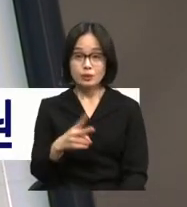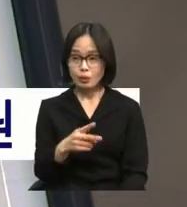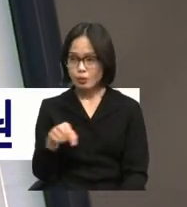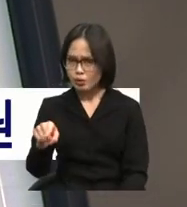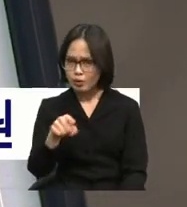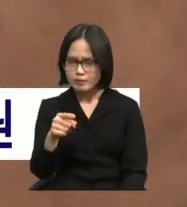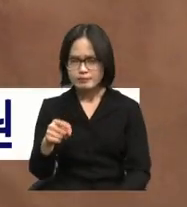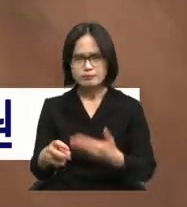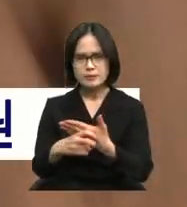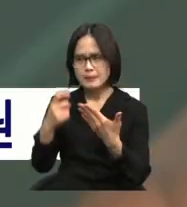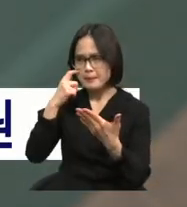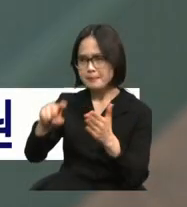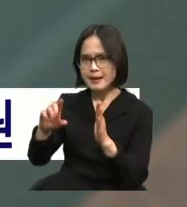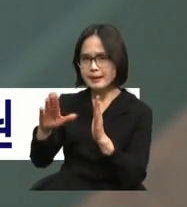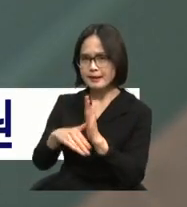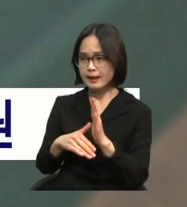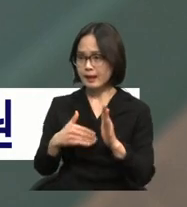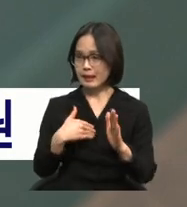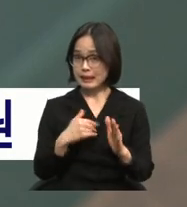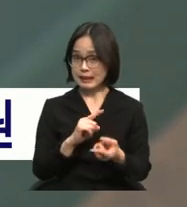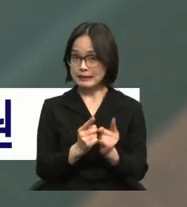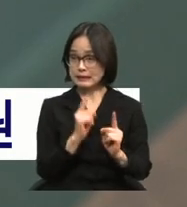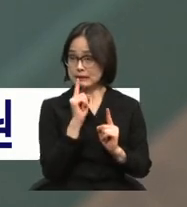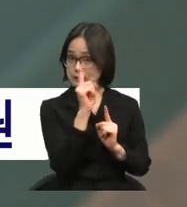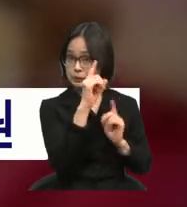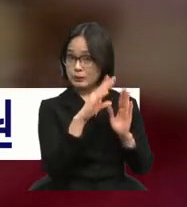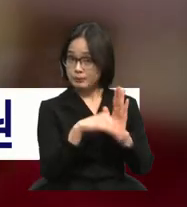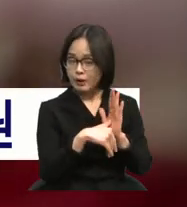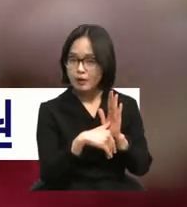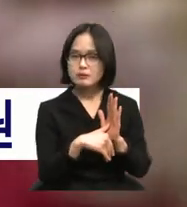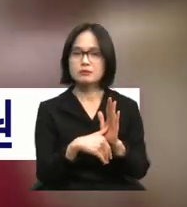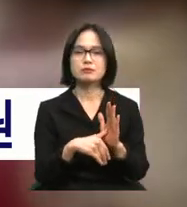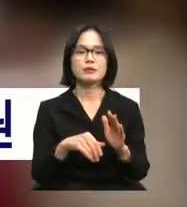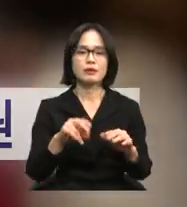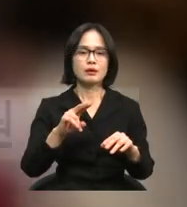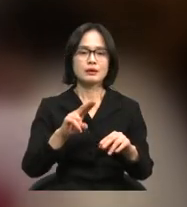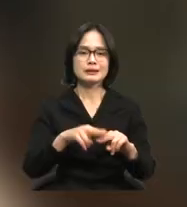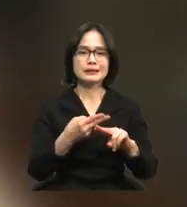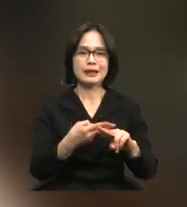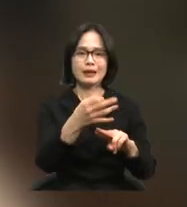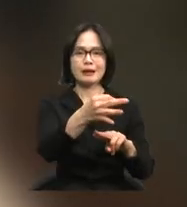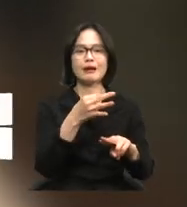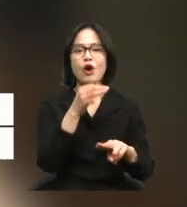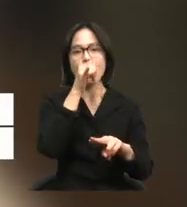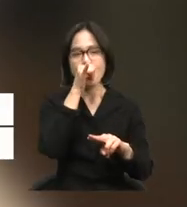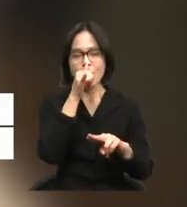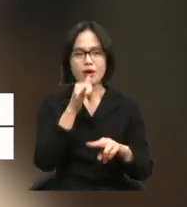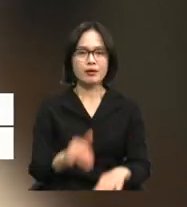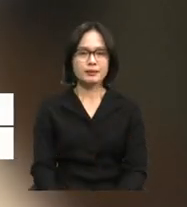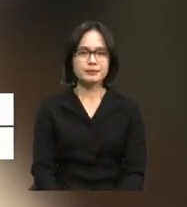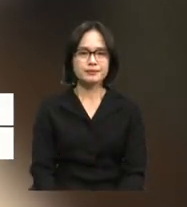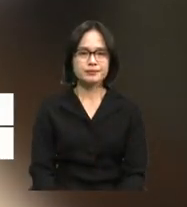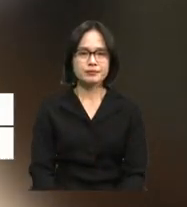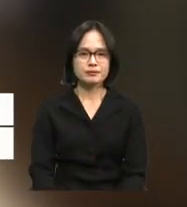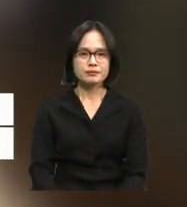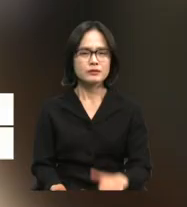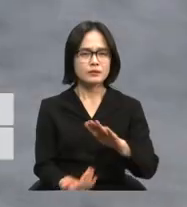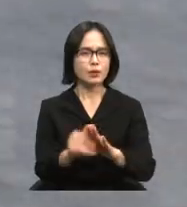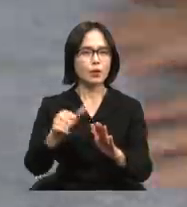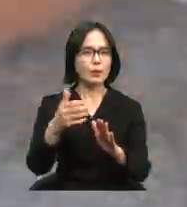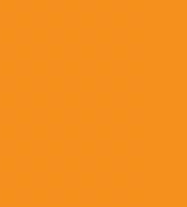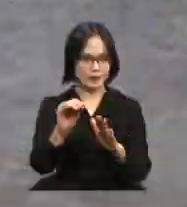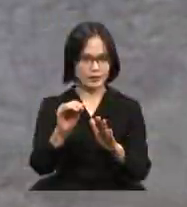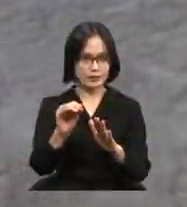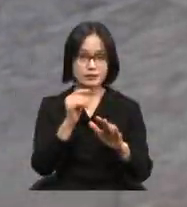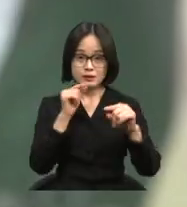지급합니다 포상금은 최고 5억 원입니다 위법행위 신고와 접수는 이번 설명절 연휴에도 할 수 있습니다